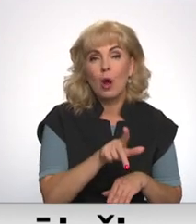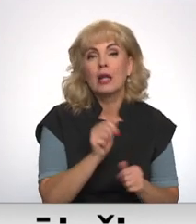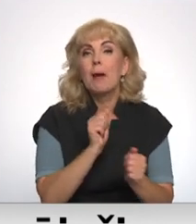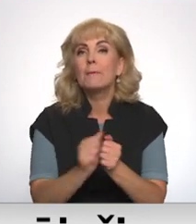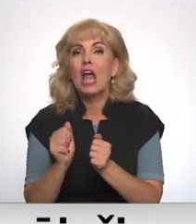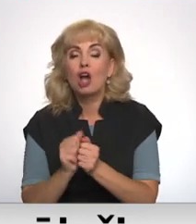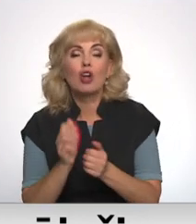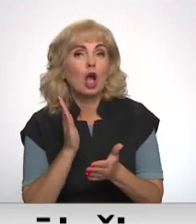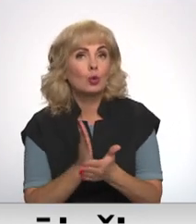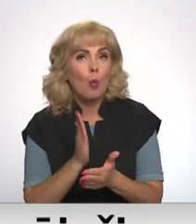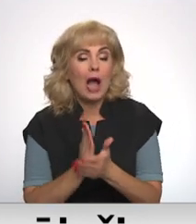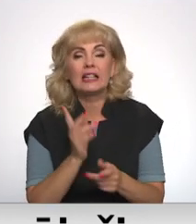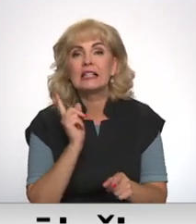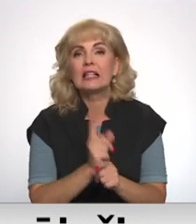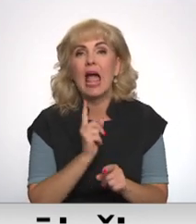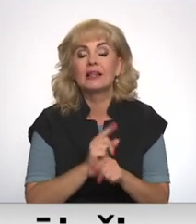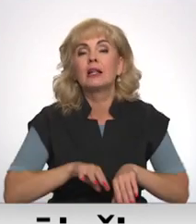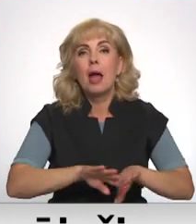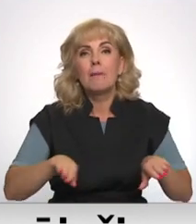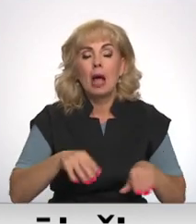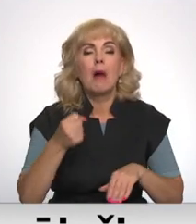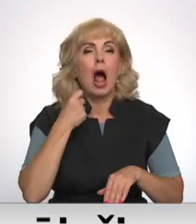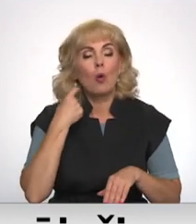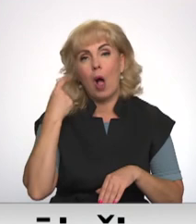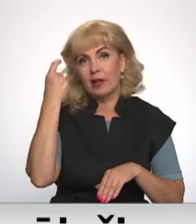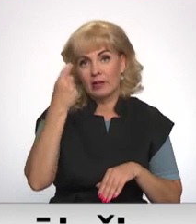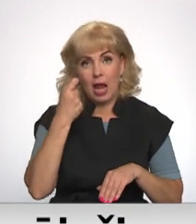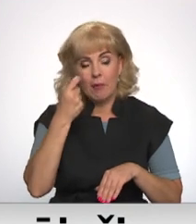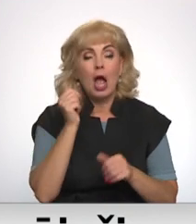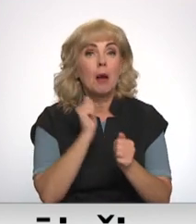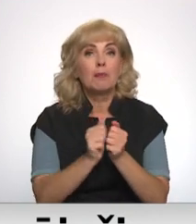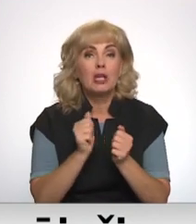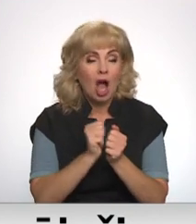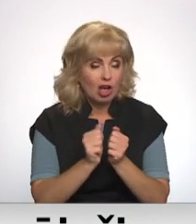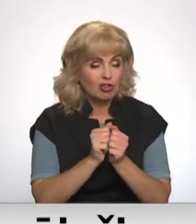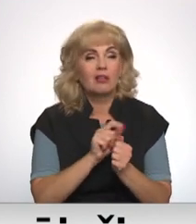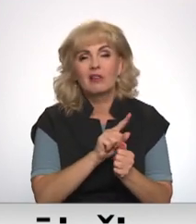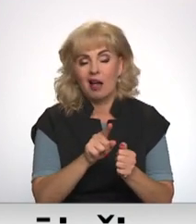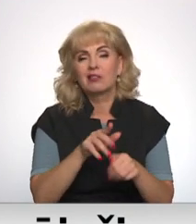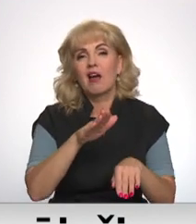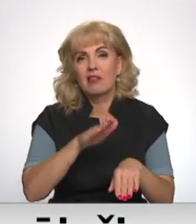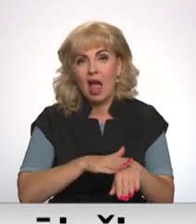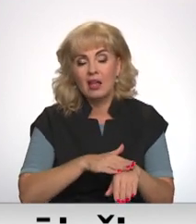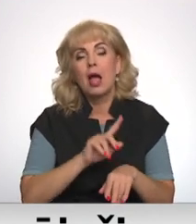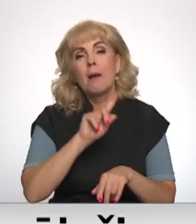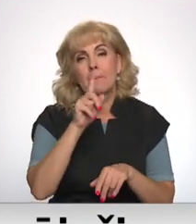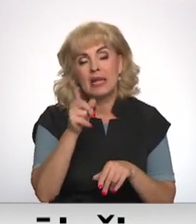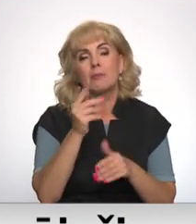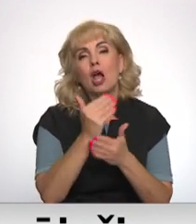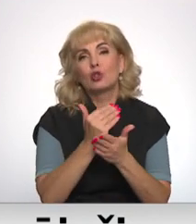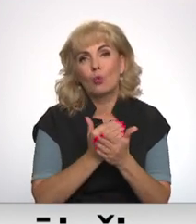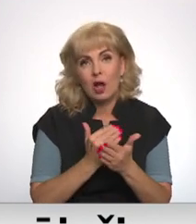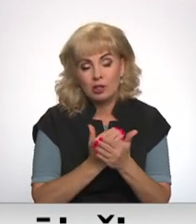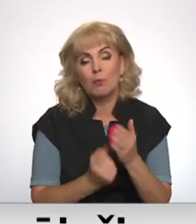noteikti tas, ka nedrīkst peldēties alkohola reibumā, jo bieži tas ir iet roku rokā, un tāda tas ir pirmais nosacījums, pie kā rodas arī